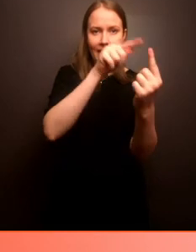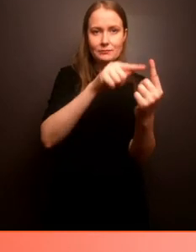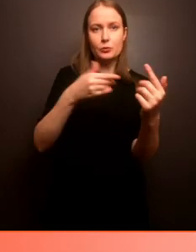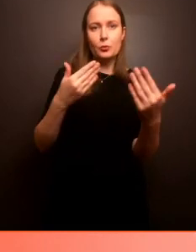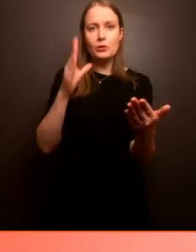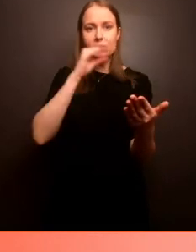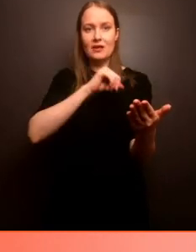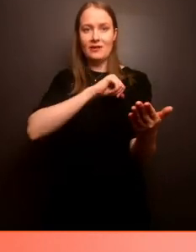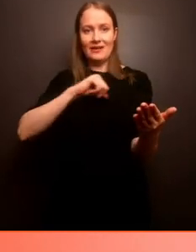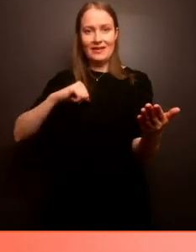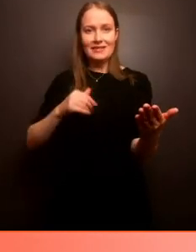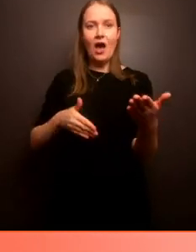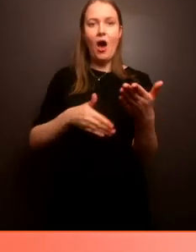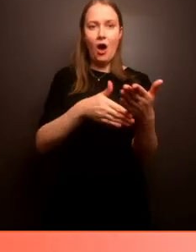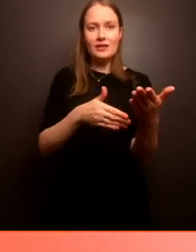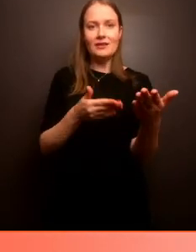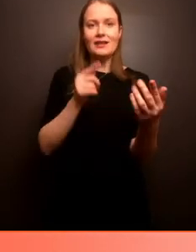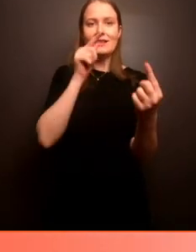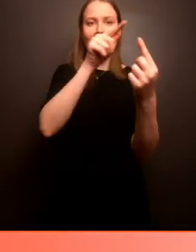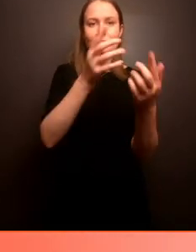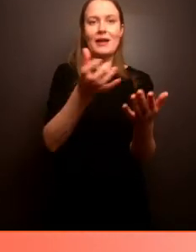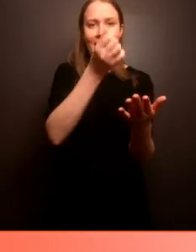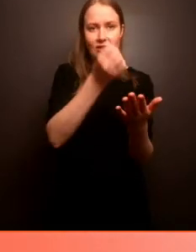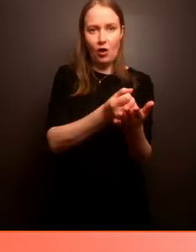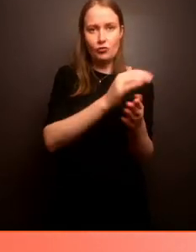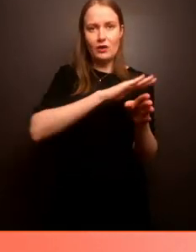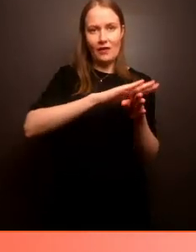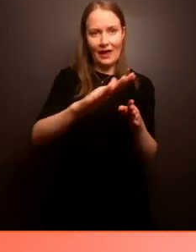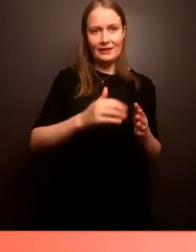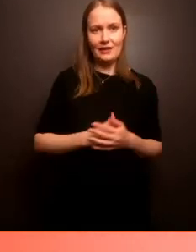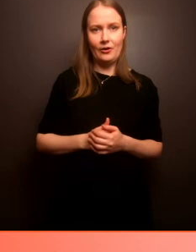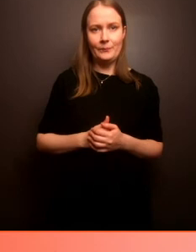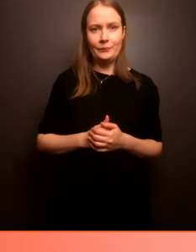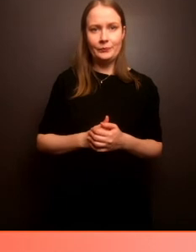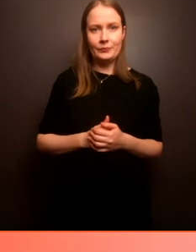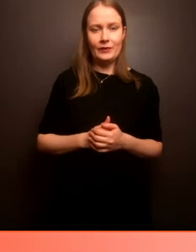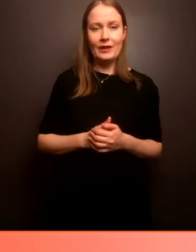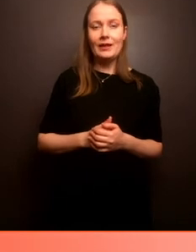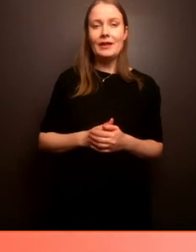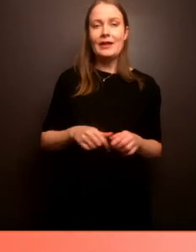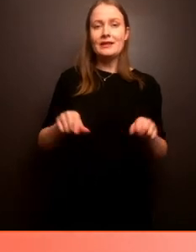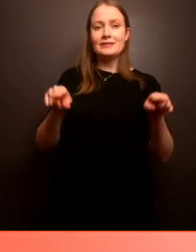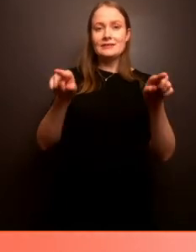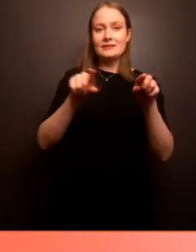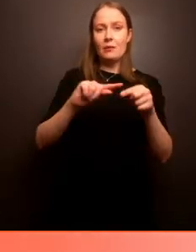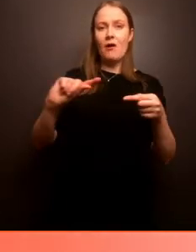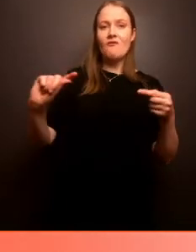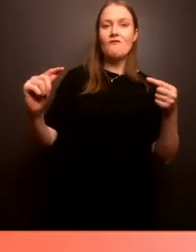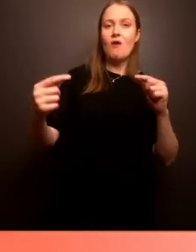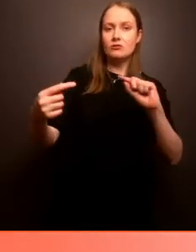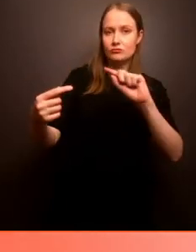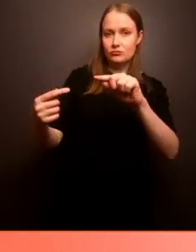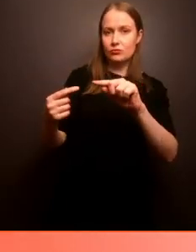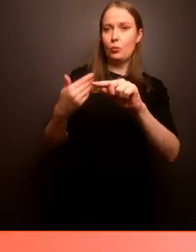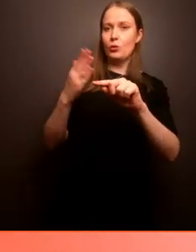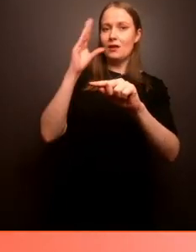aidata, et neid eesmärki saavutada, siis täpselt teispidi käib see dialoog vastu. Ja teine küsimus